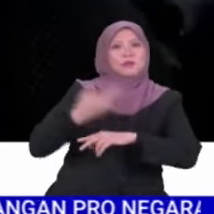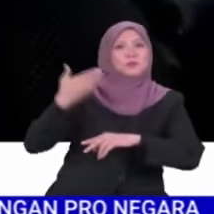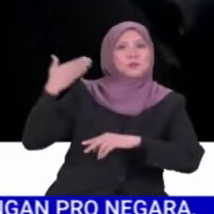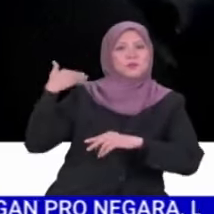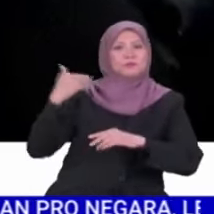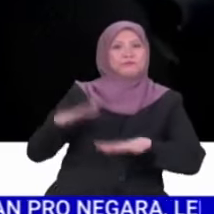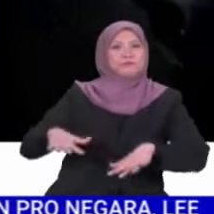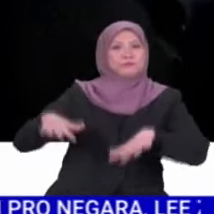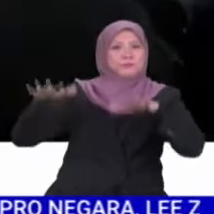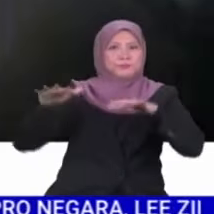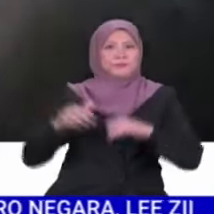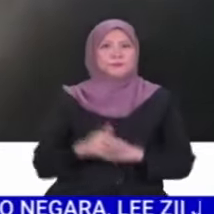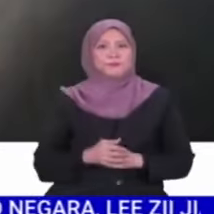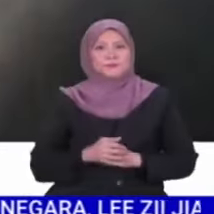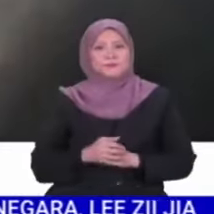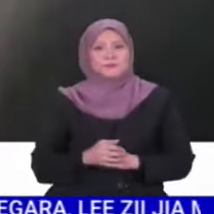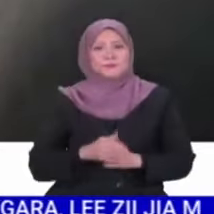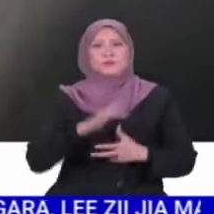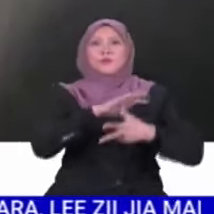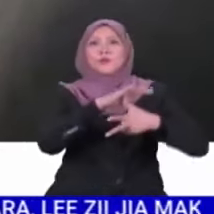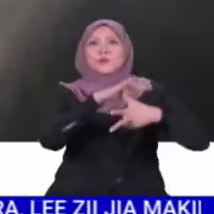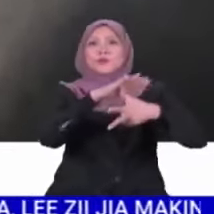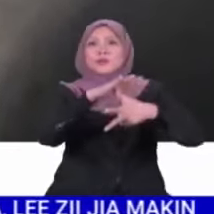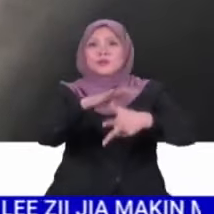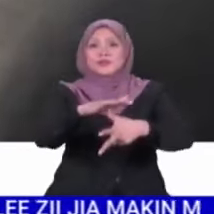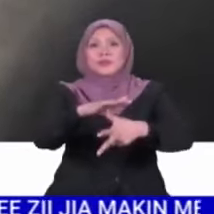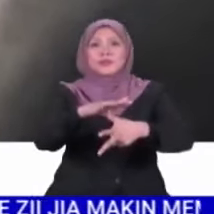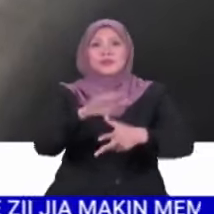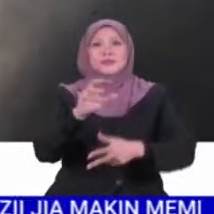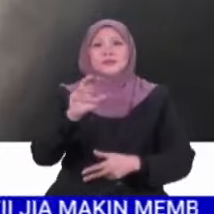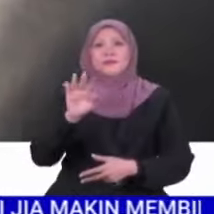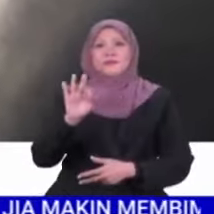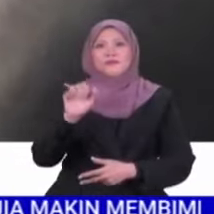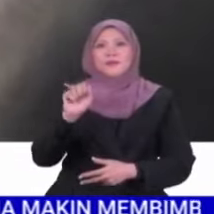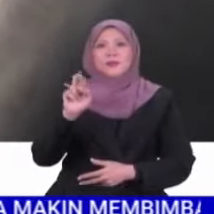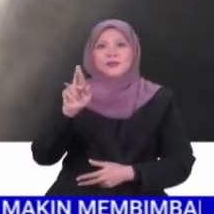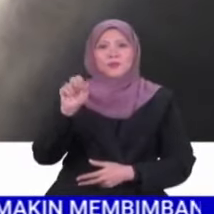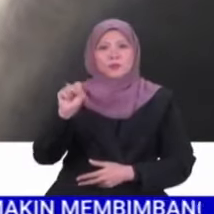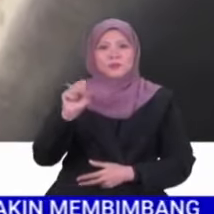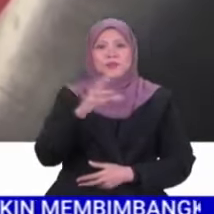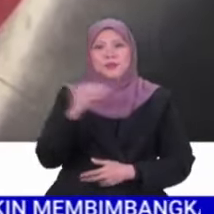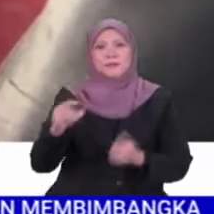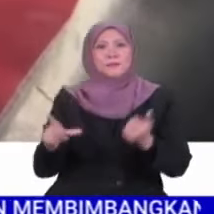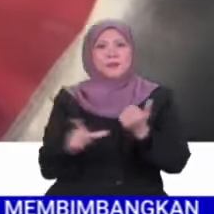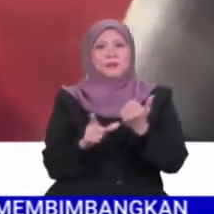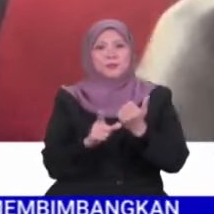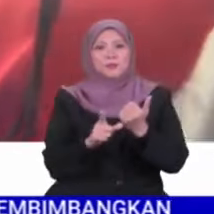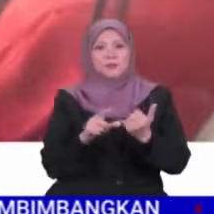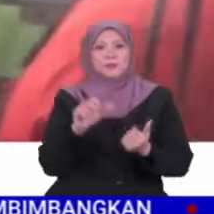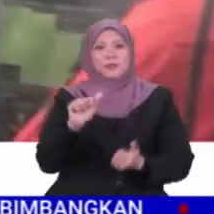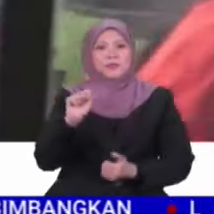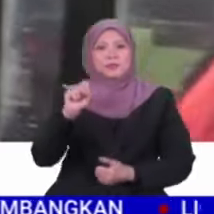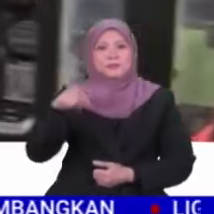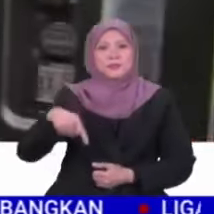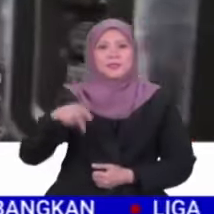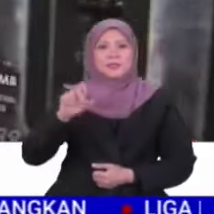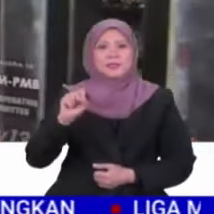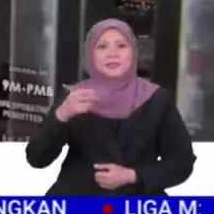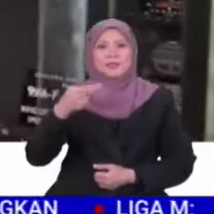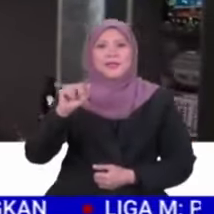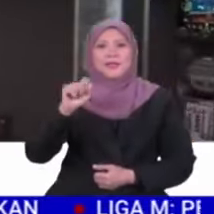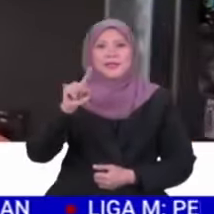ini. Helikopter dikendalikan Superintenden Muhammad Fairuz Jamel dan dibantu ASP